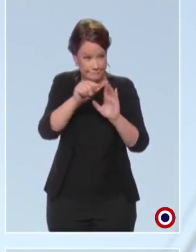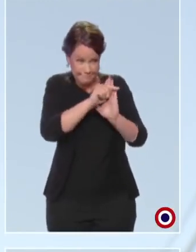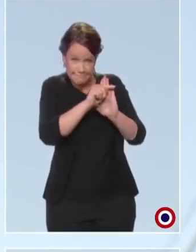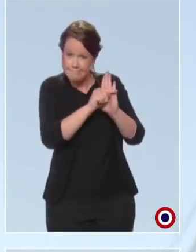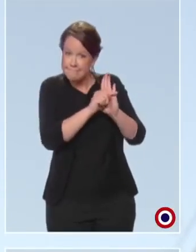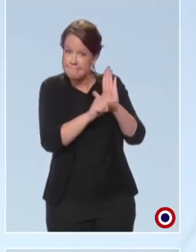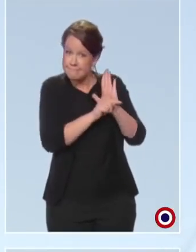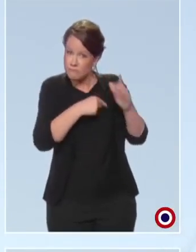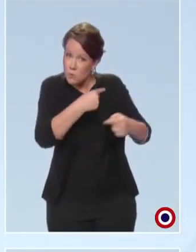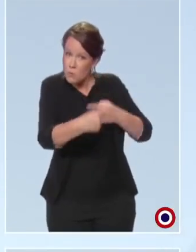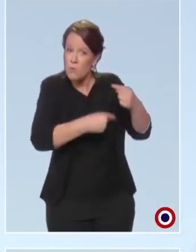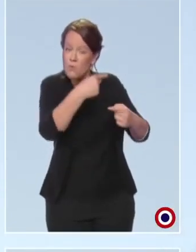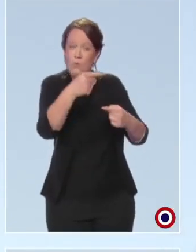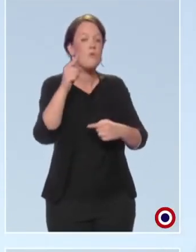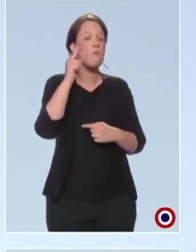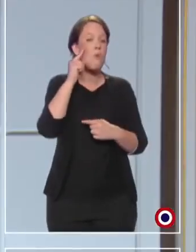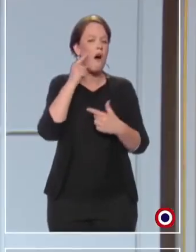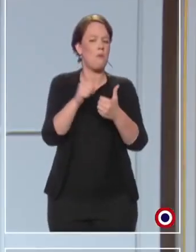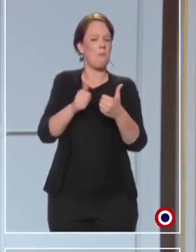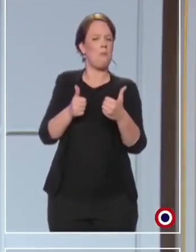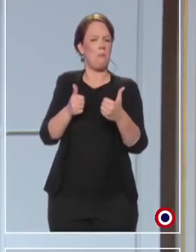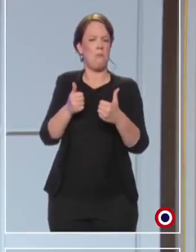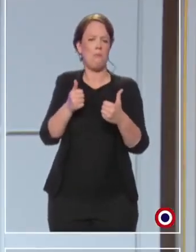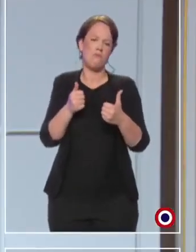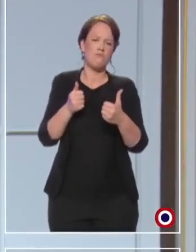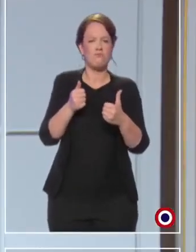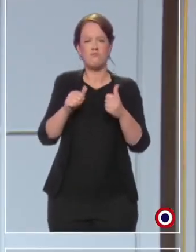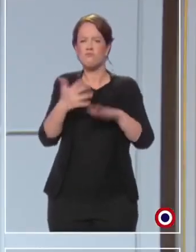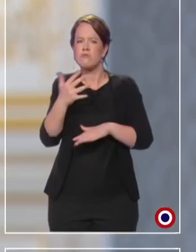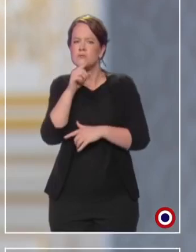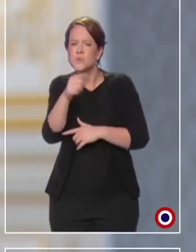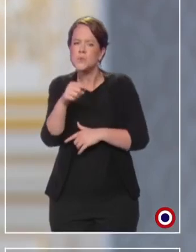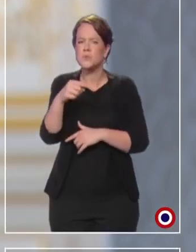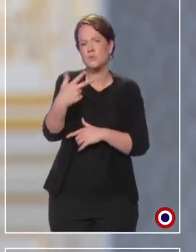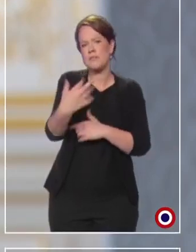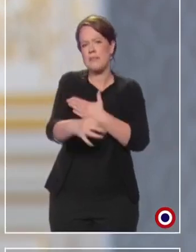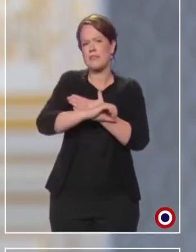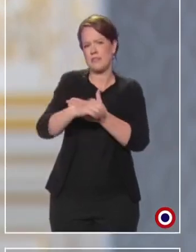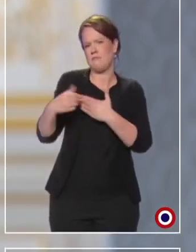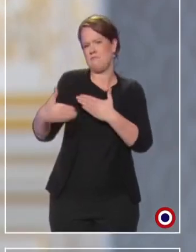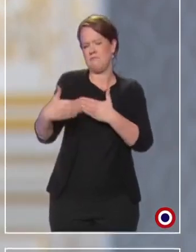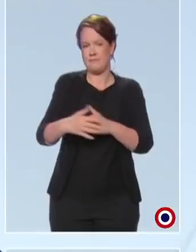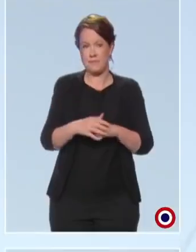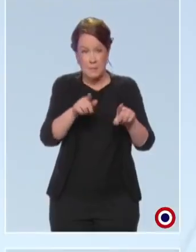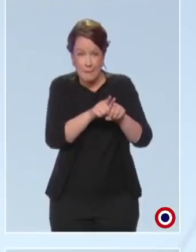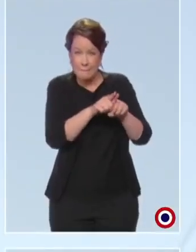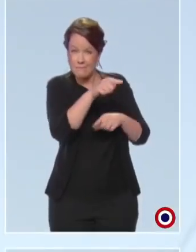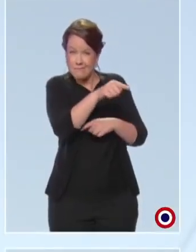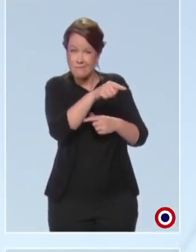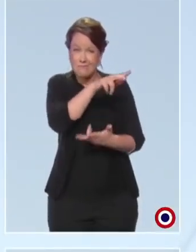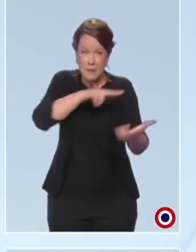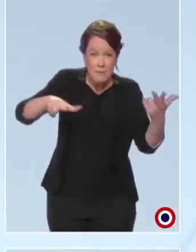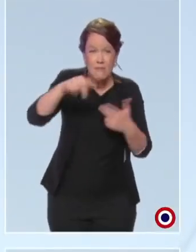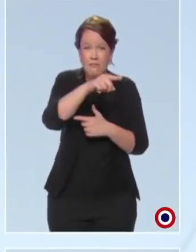quinze jours trois semaines derrière nous met dans une situation préoccupante l'espagne les pays bas sont aussi dans une situation très